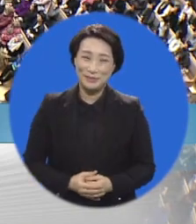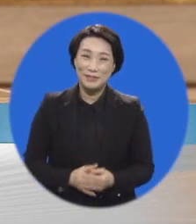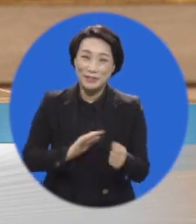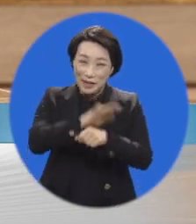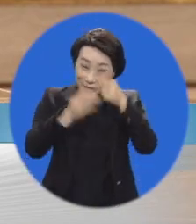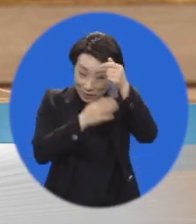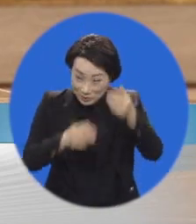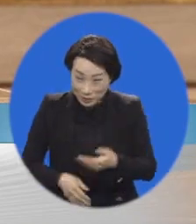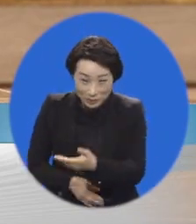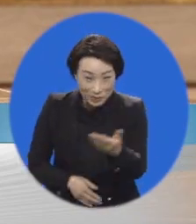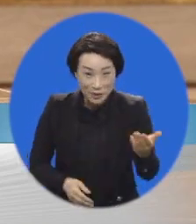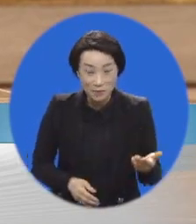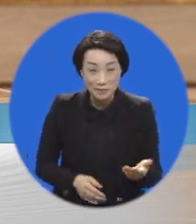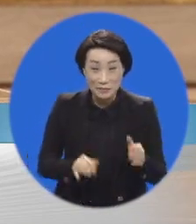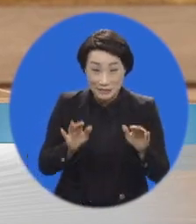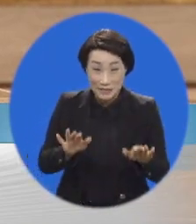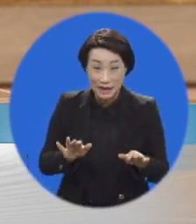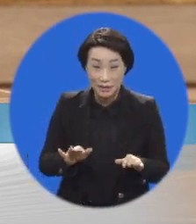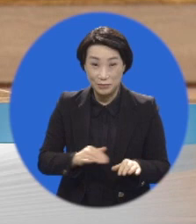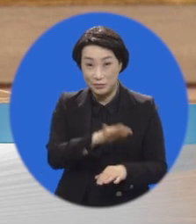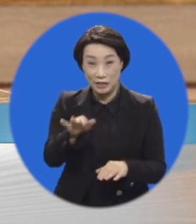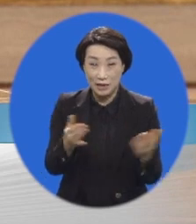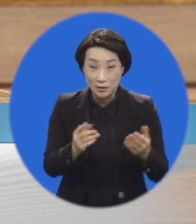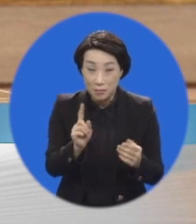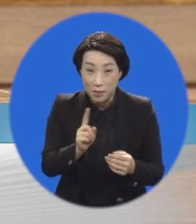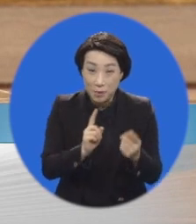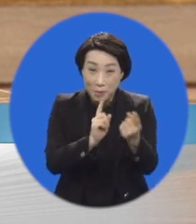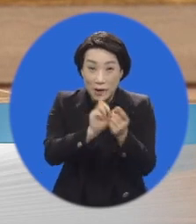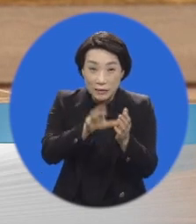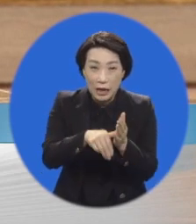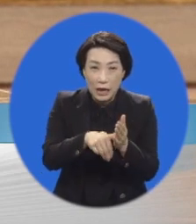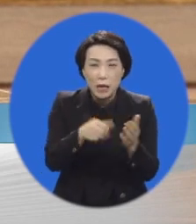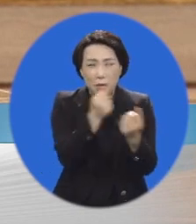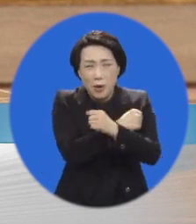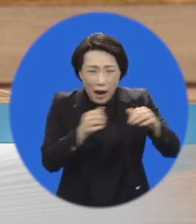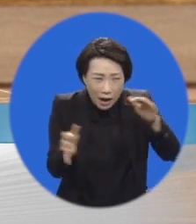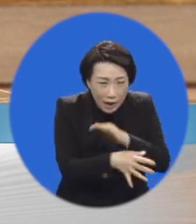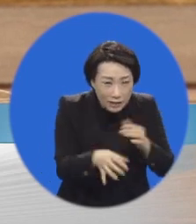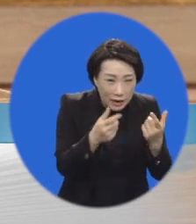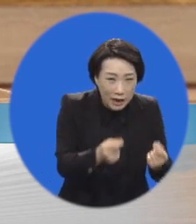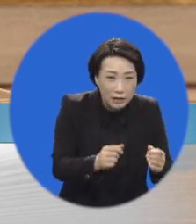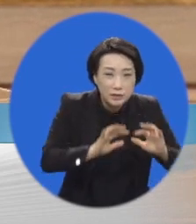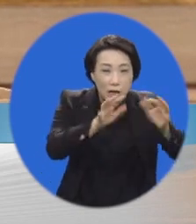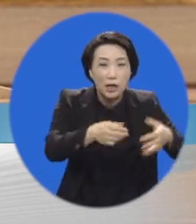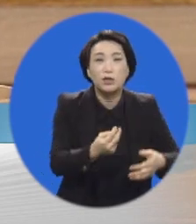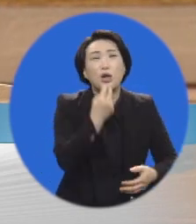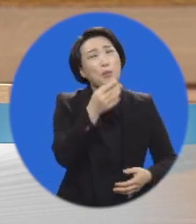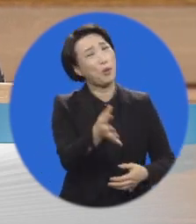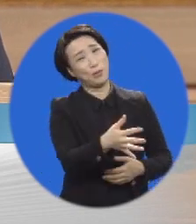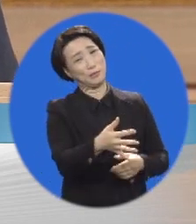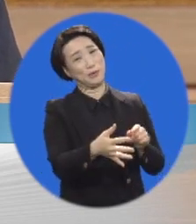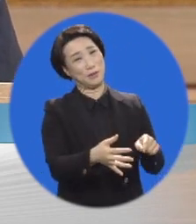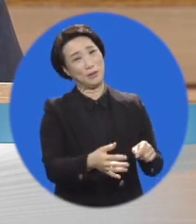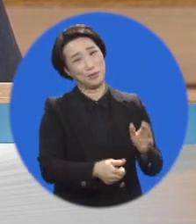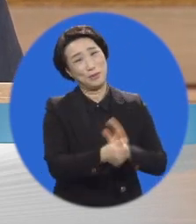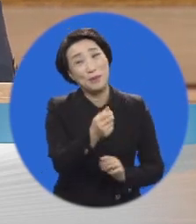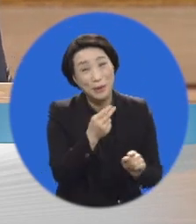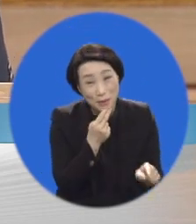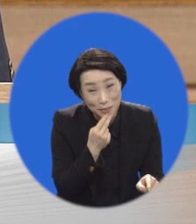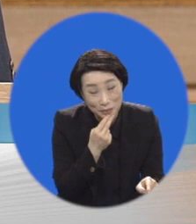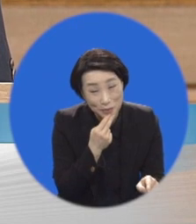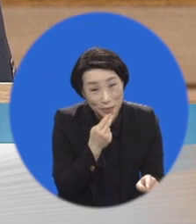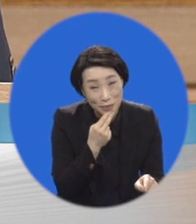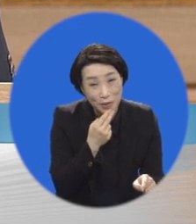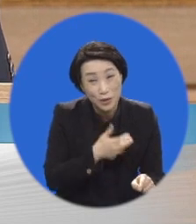사랑하는 여러분, 우리는 무슨 일이 있어도 광야 같은 대상은 생명이 없어, 소망이 없어,